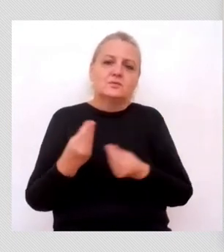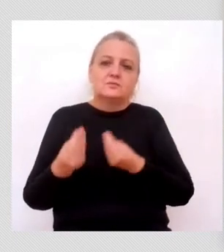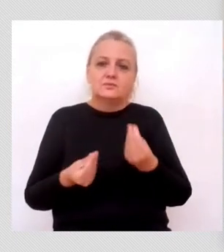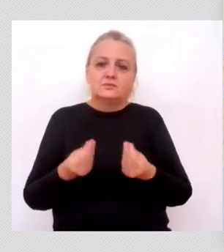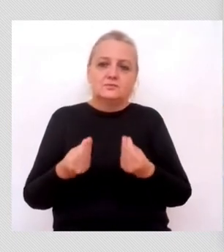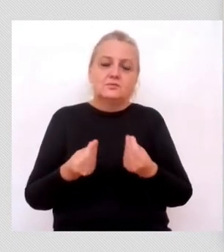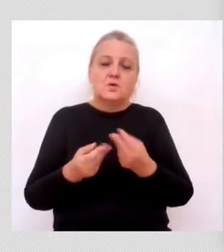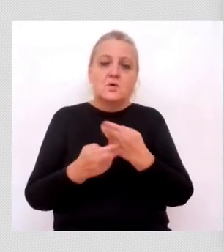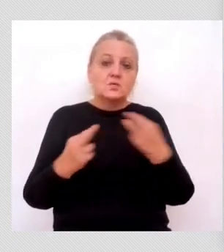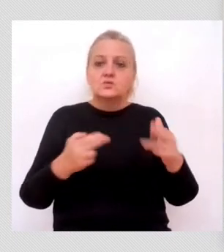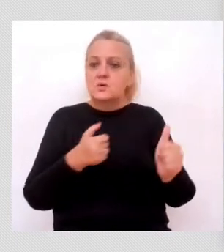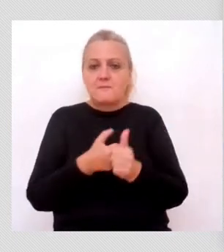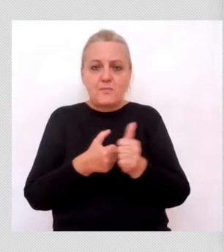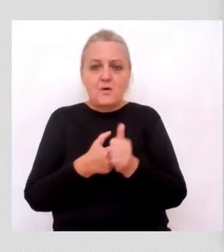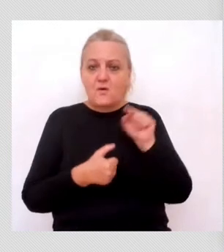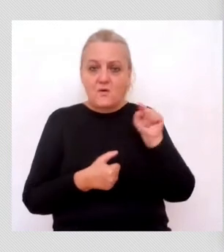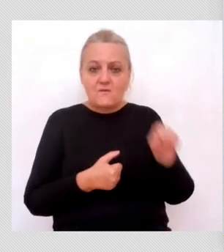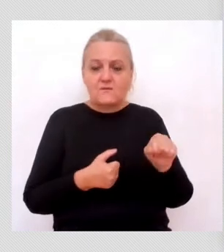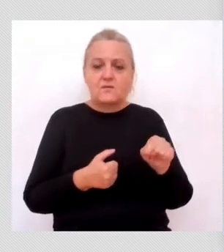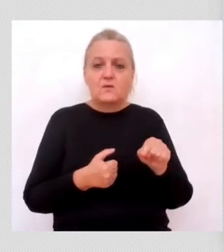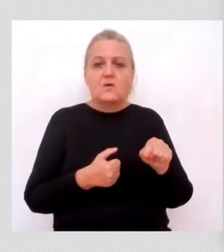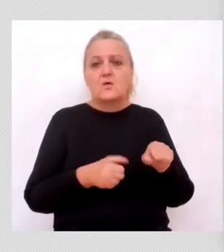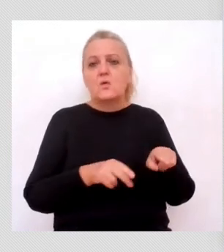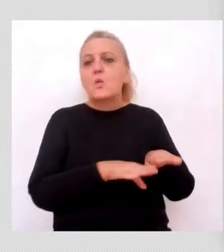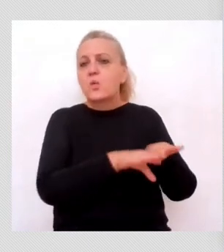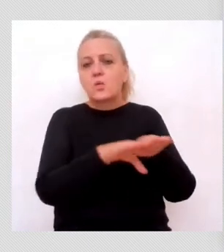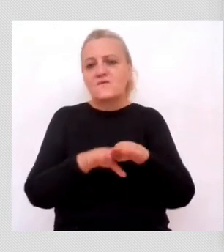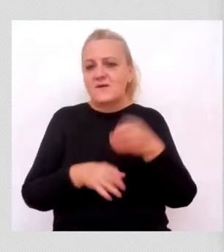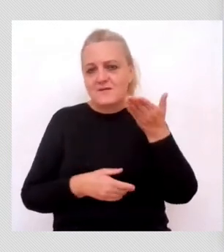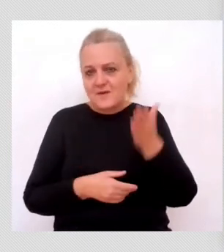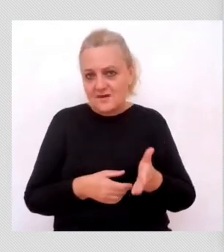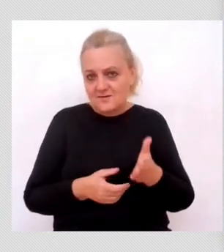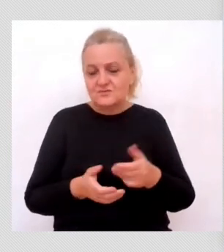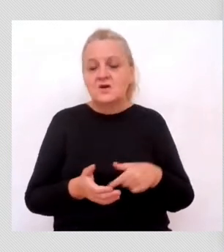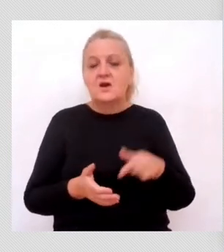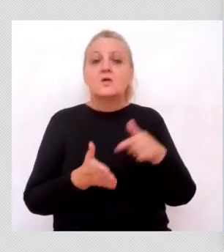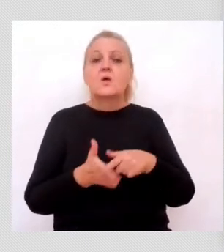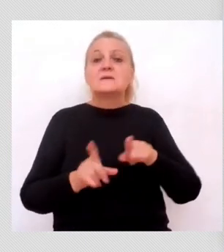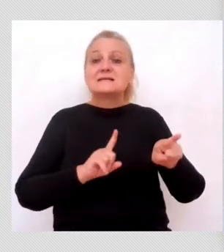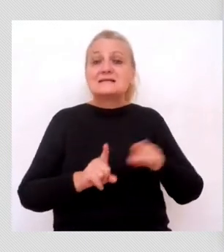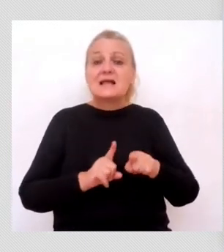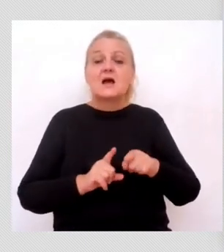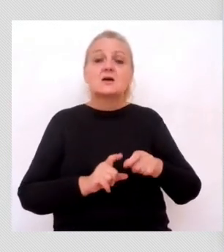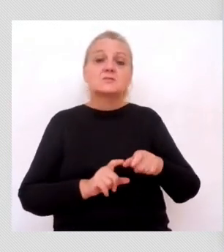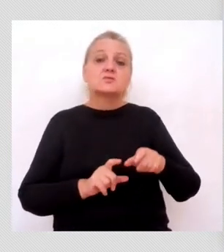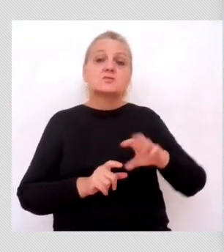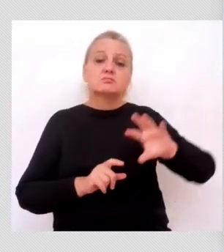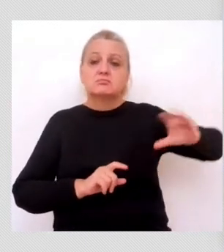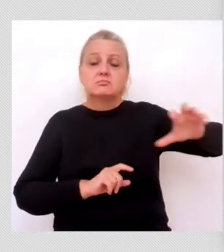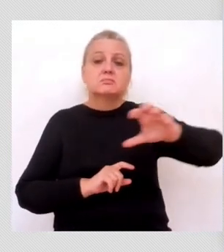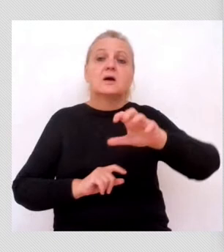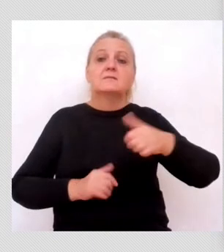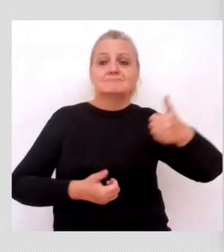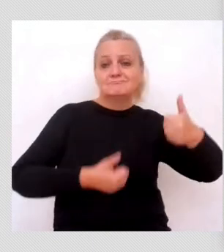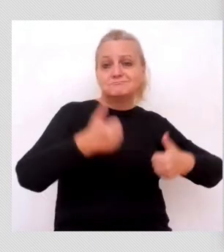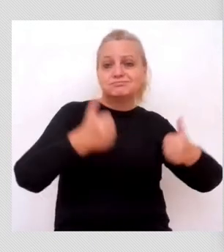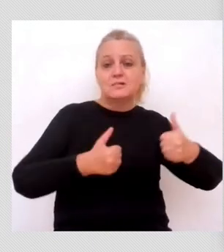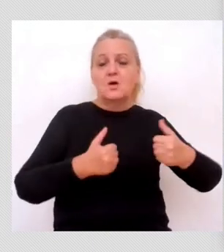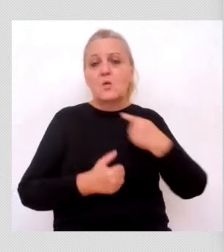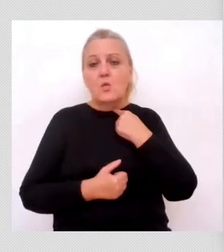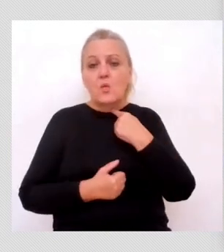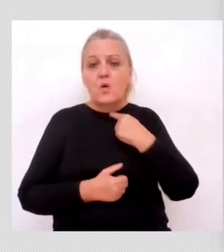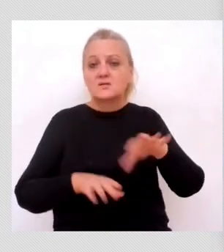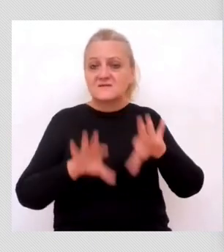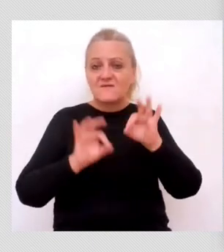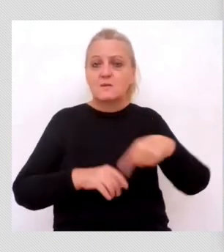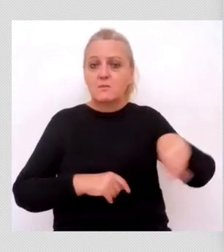z różnych powodów one nie będą równe, ale nie będą równe w taki sposób, że podmioty, które się ubiegają o, i współzawodniczą o głosy